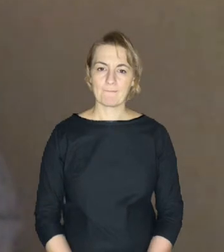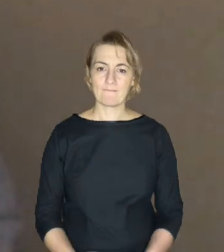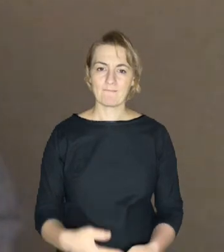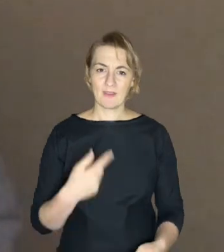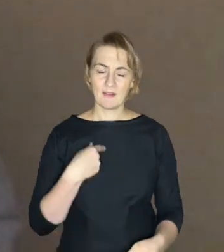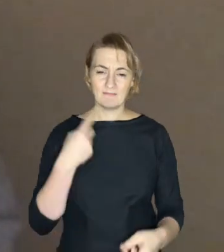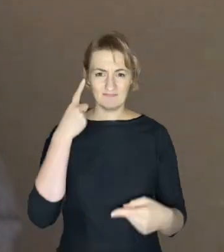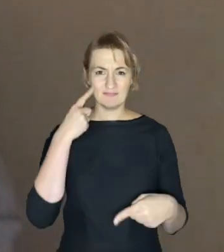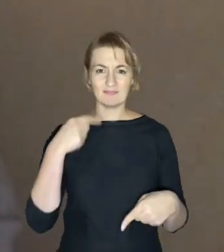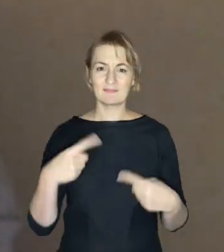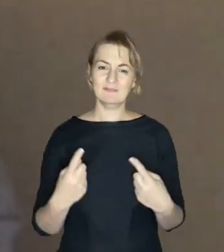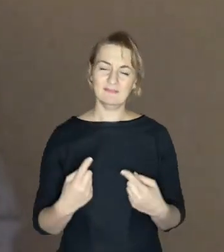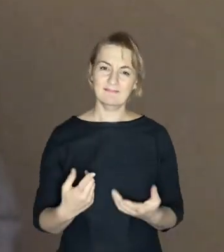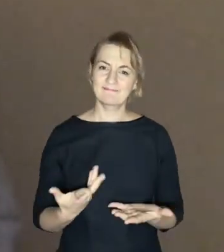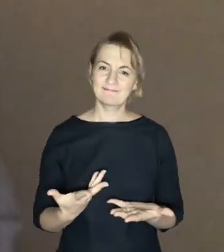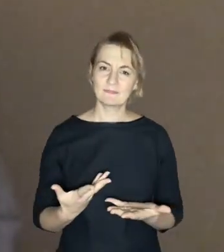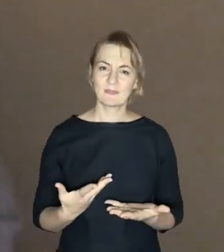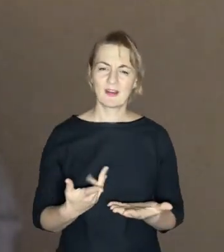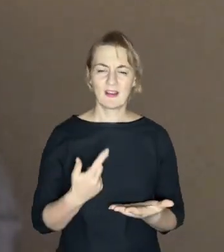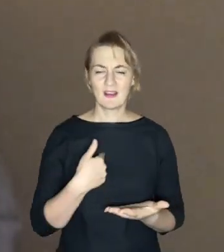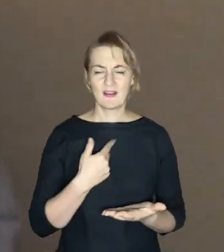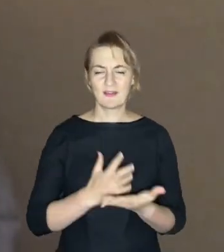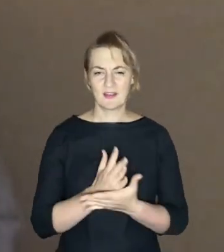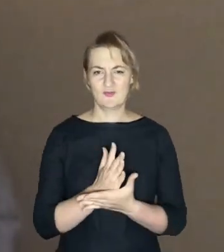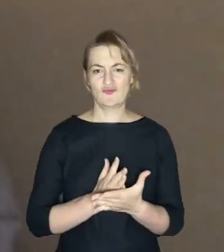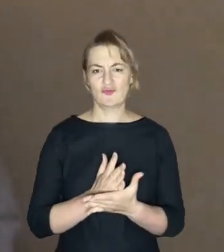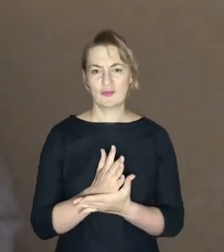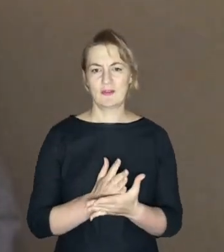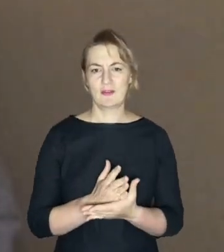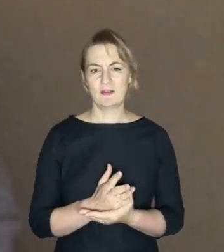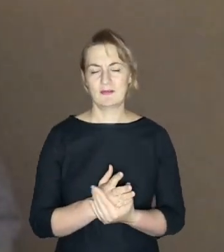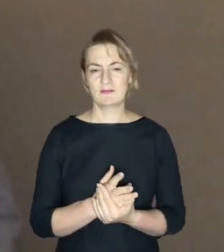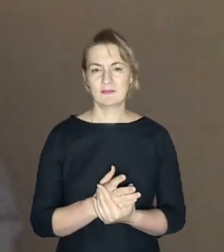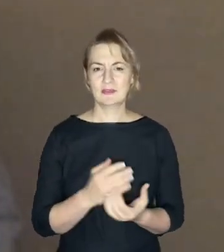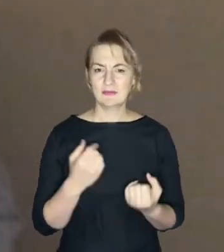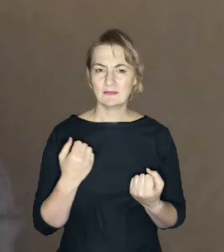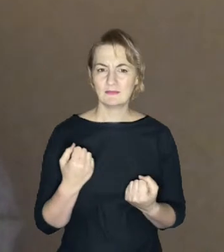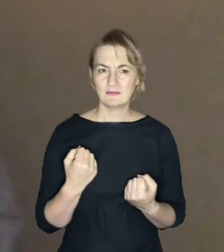przekonany, ale wierzę w to głęboko. Gdzieś tam,